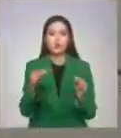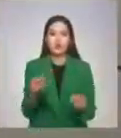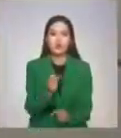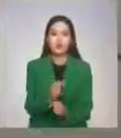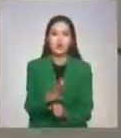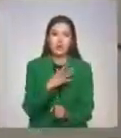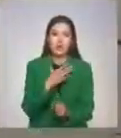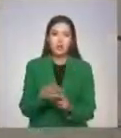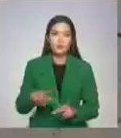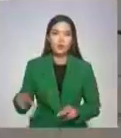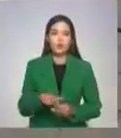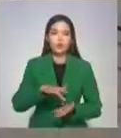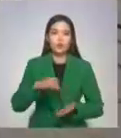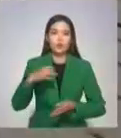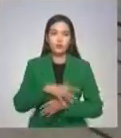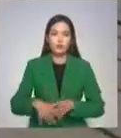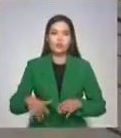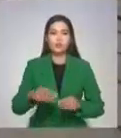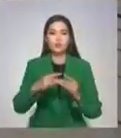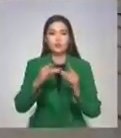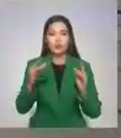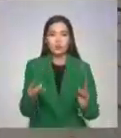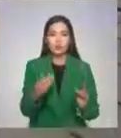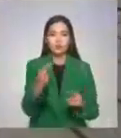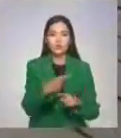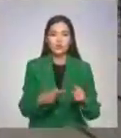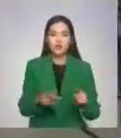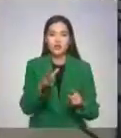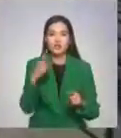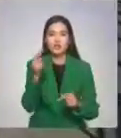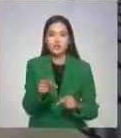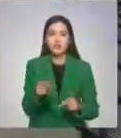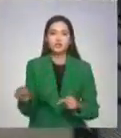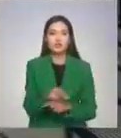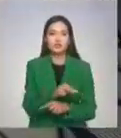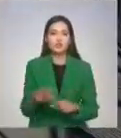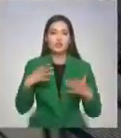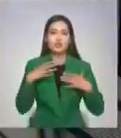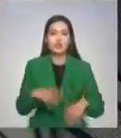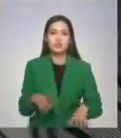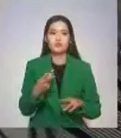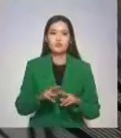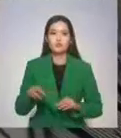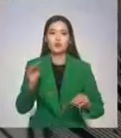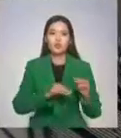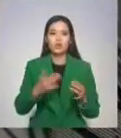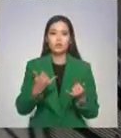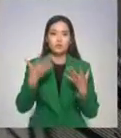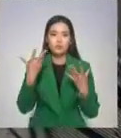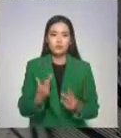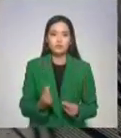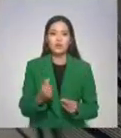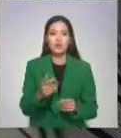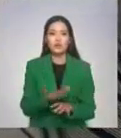Тоғыз жолдың торабында орналасқан көпірлер жарты ғасыр бойы жөндеу көрмеген. Соның салдарынан бүгінде оның